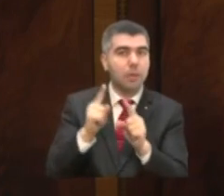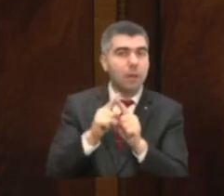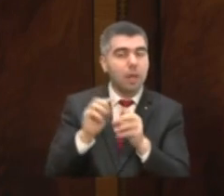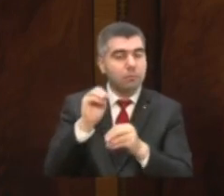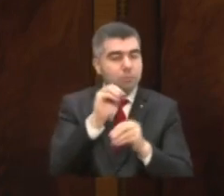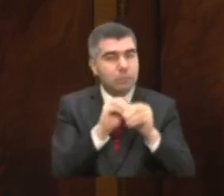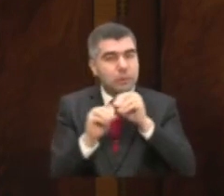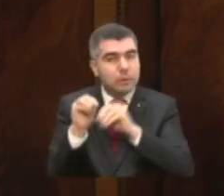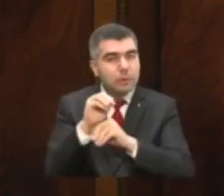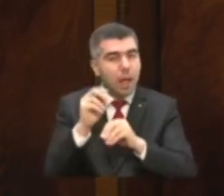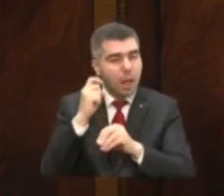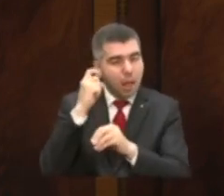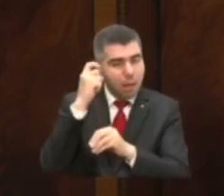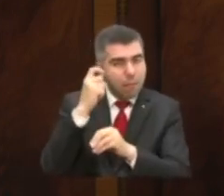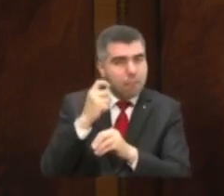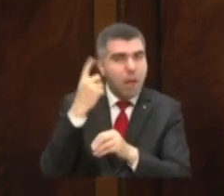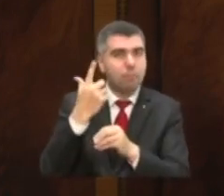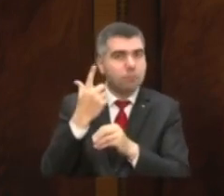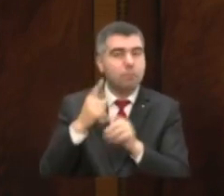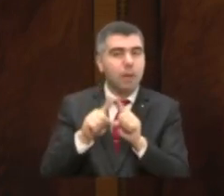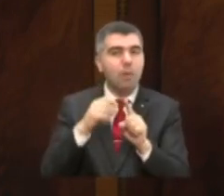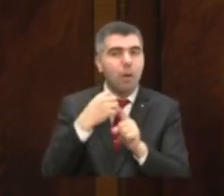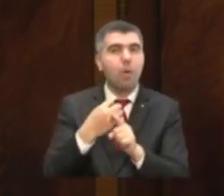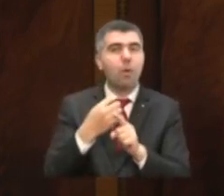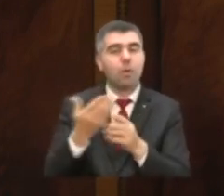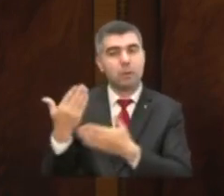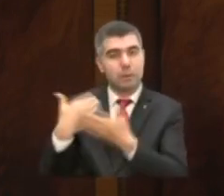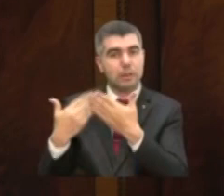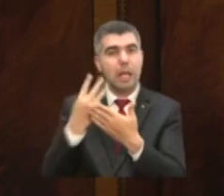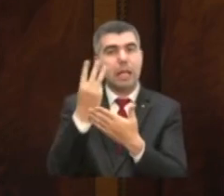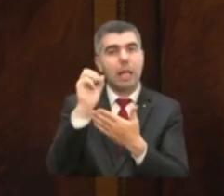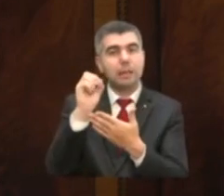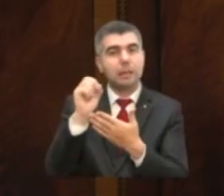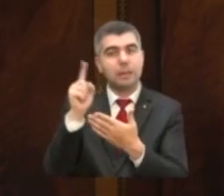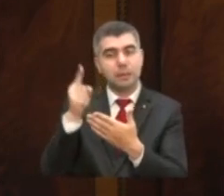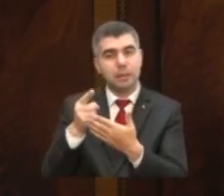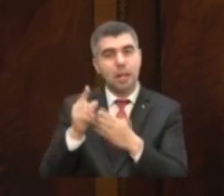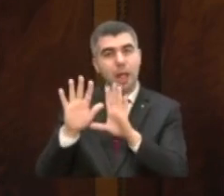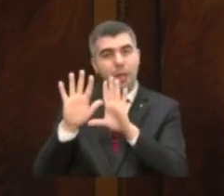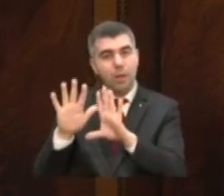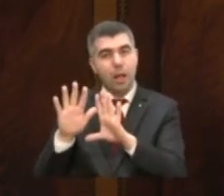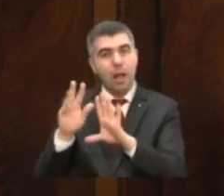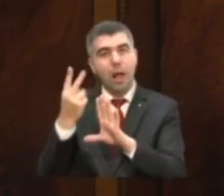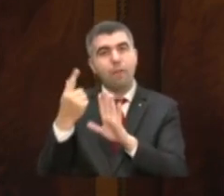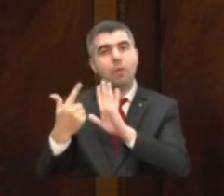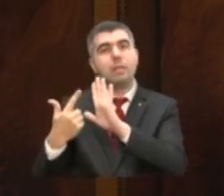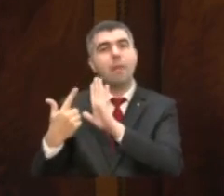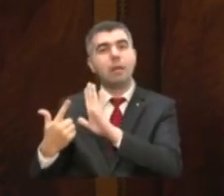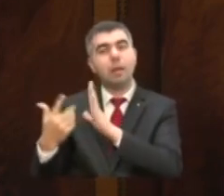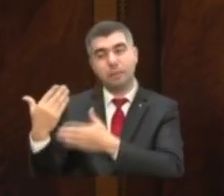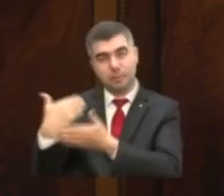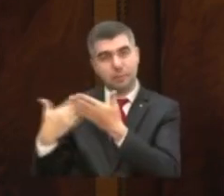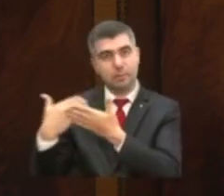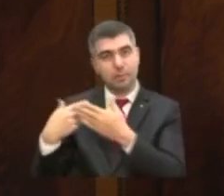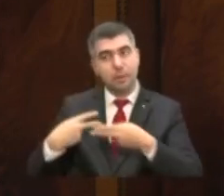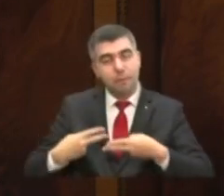على بلورته وفي الجلسة الشهرية بتاريخ 30 أكتوبر 2017 كنت قد أطلعت مجلسكم الموقر